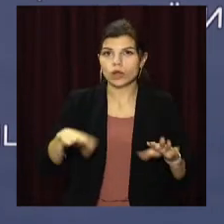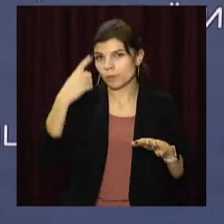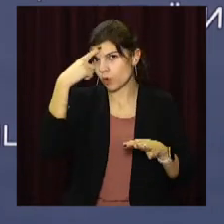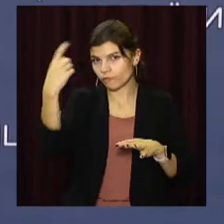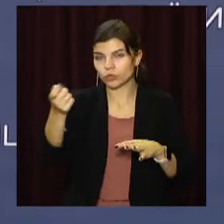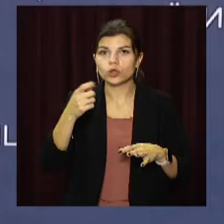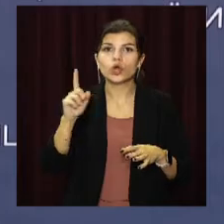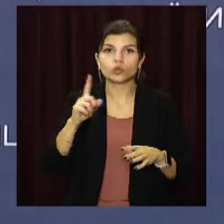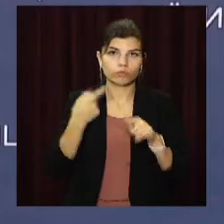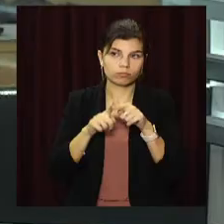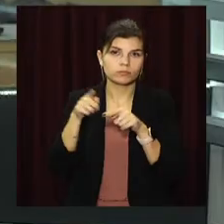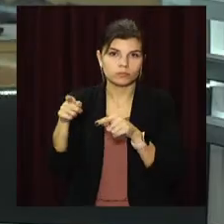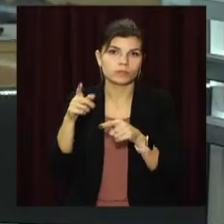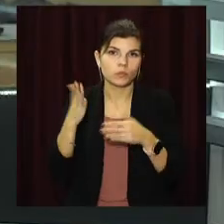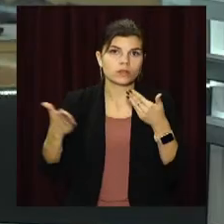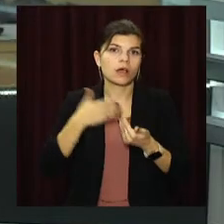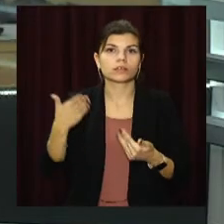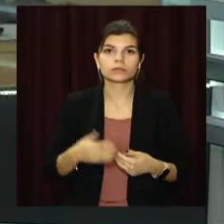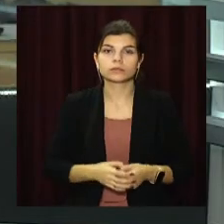повідомлені підозри.